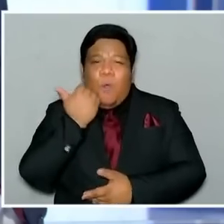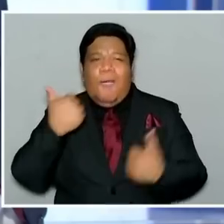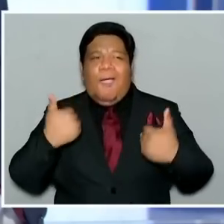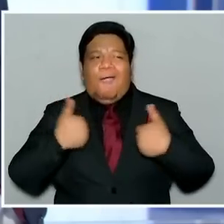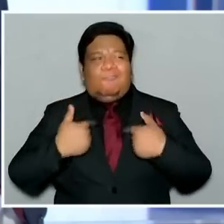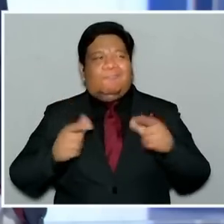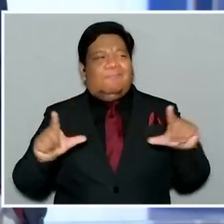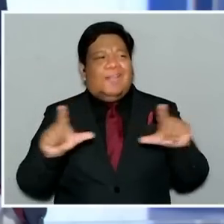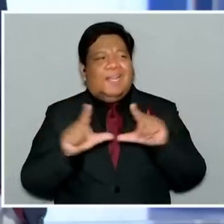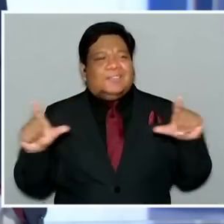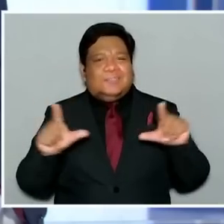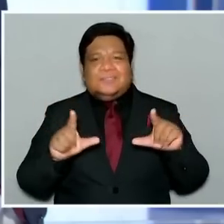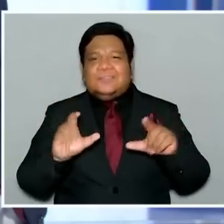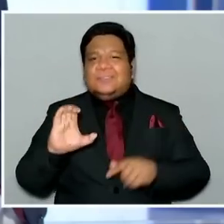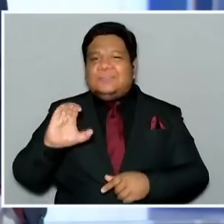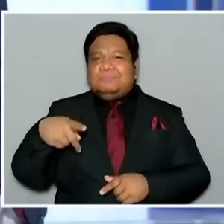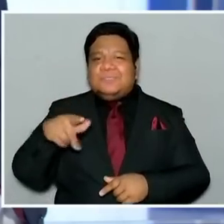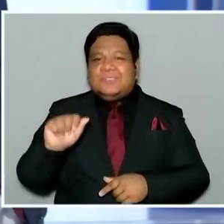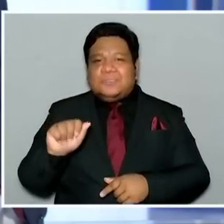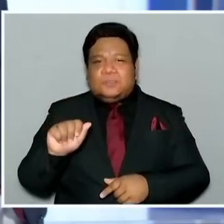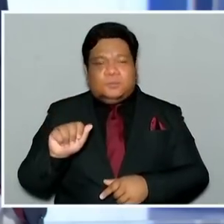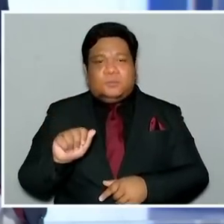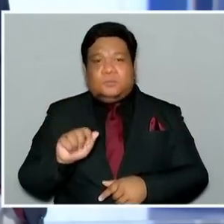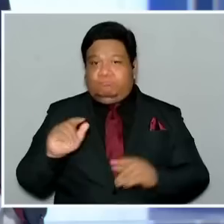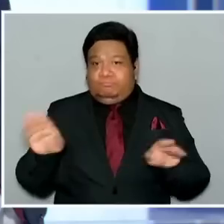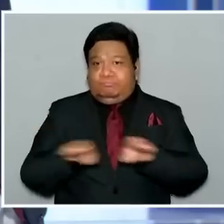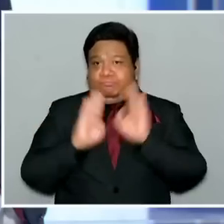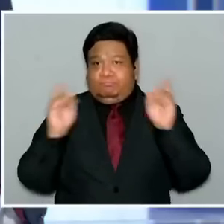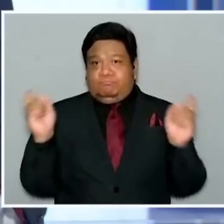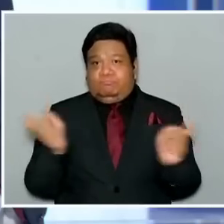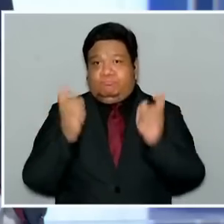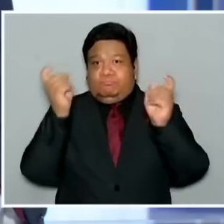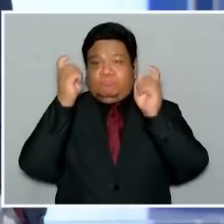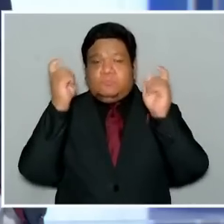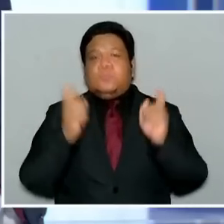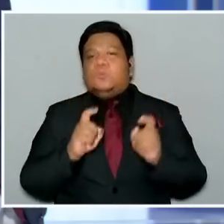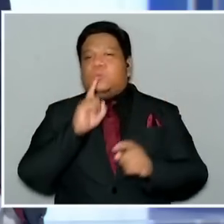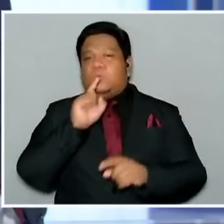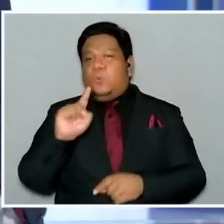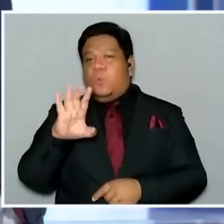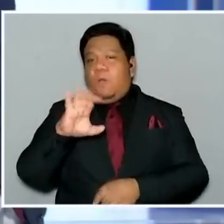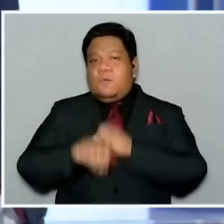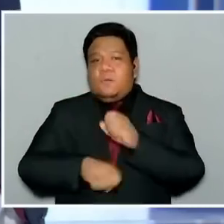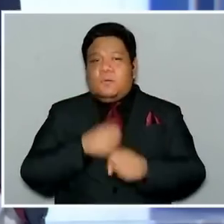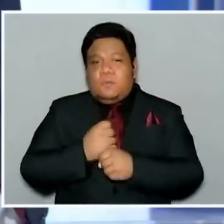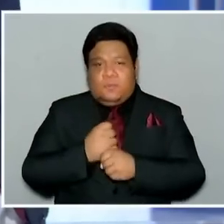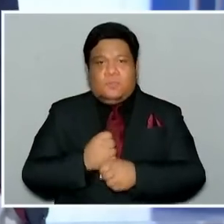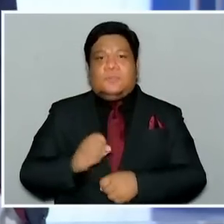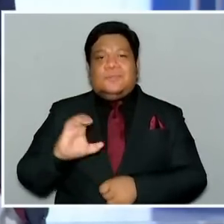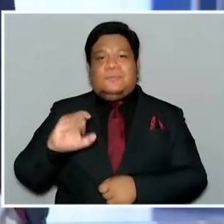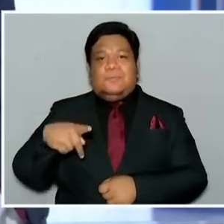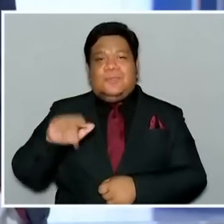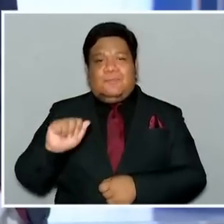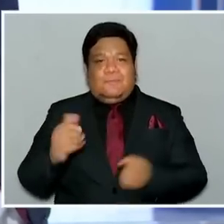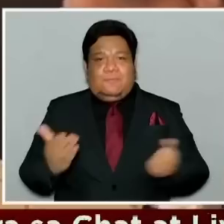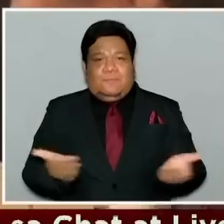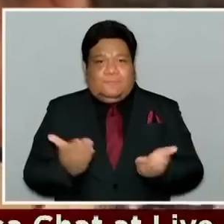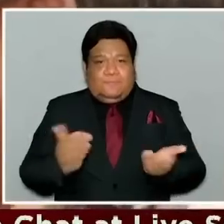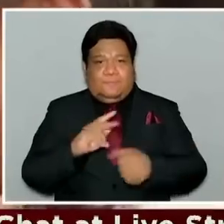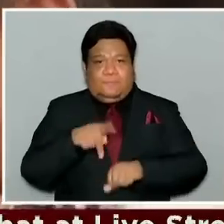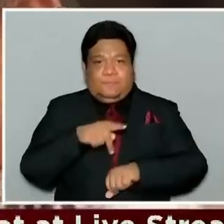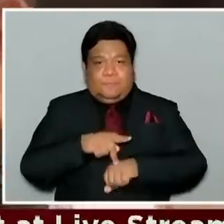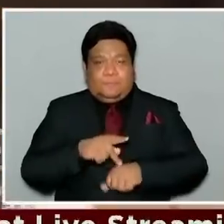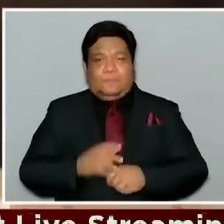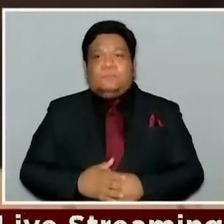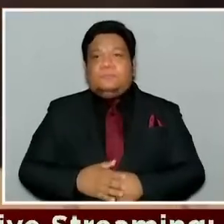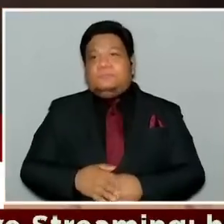ating bansa. Kasabay ito ng pagdiriwang naman na ika-100 taon ng mga CPA sa Pilipinas. Ayon kay Board of